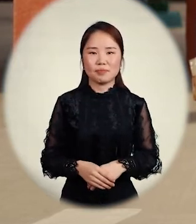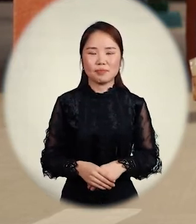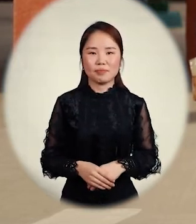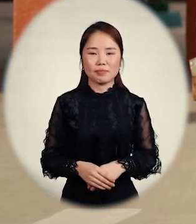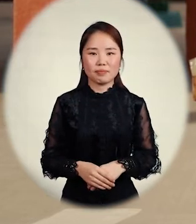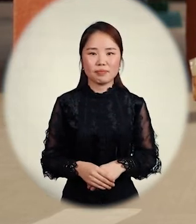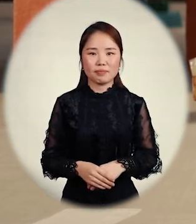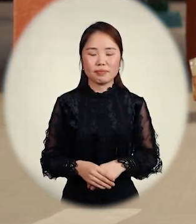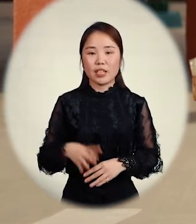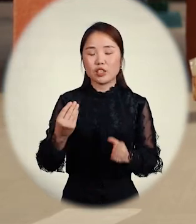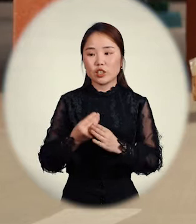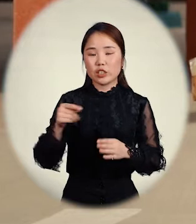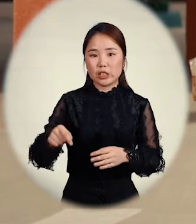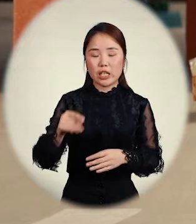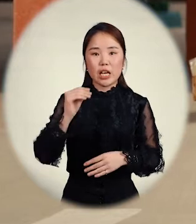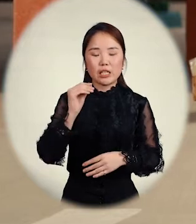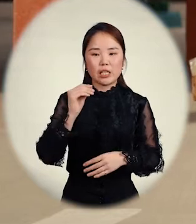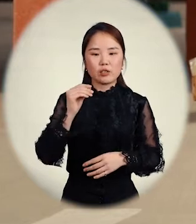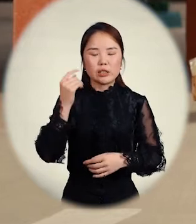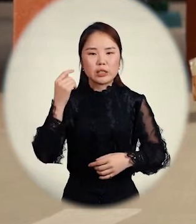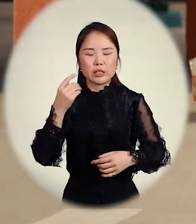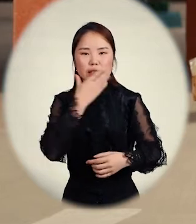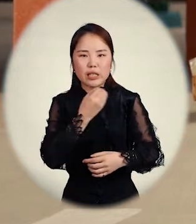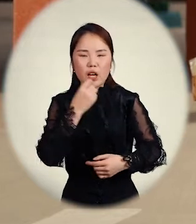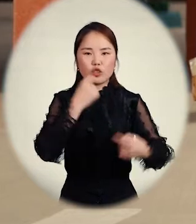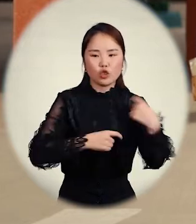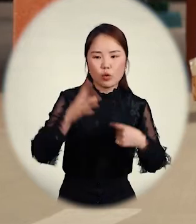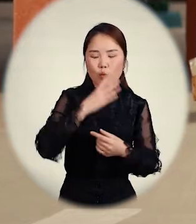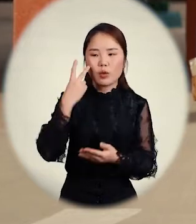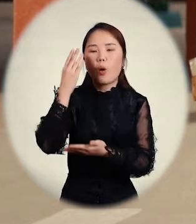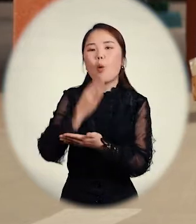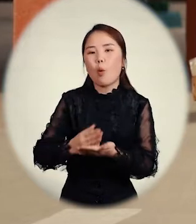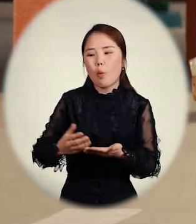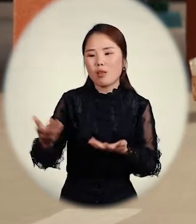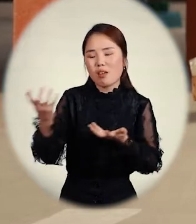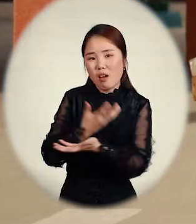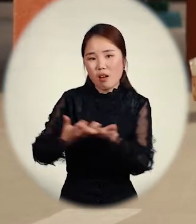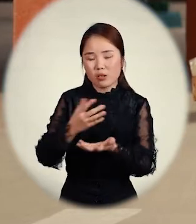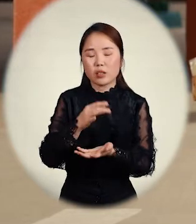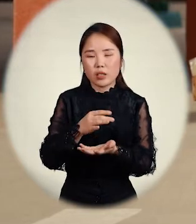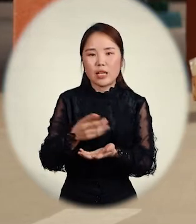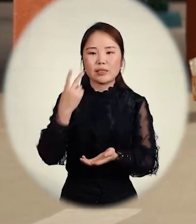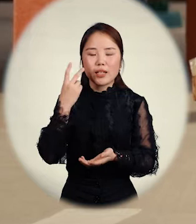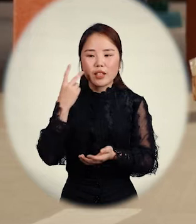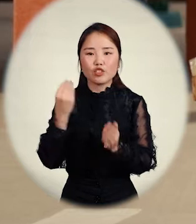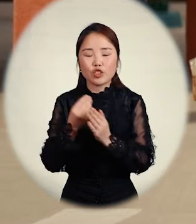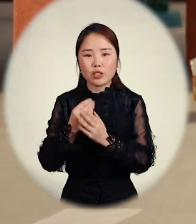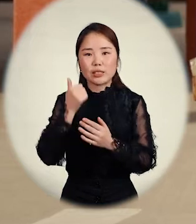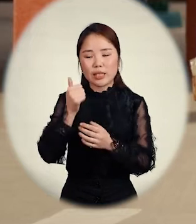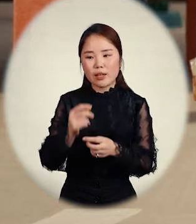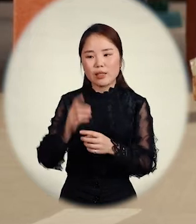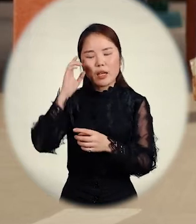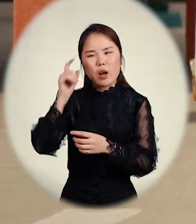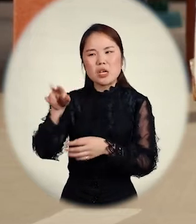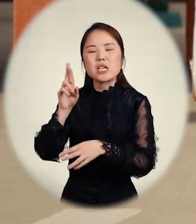За. Жарлан жаргал зовлонгоо тэгээ хамт хуваалцдаг. Тийм. Дандаа хамдаа яг би биендээ санаа